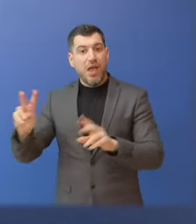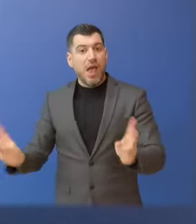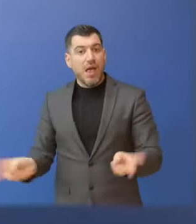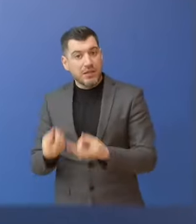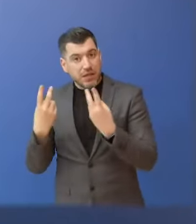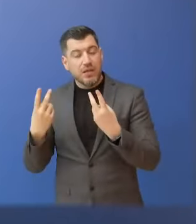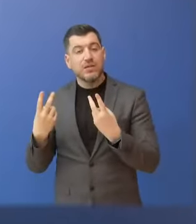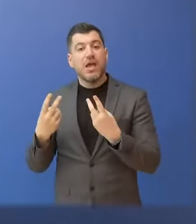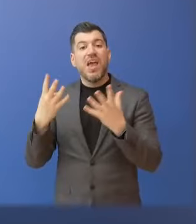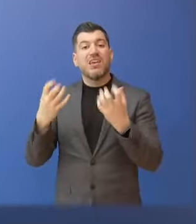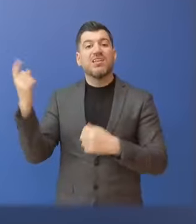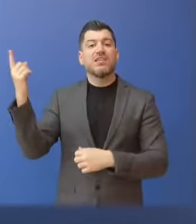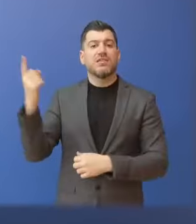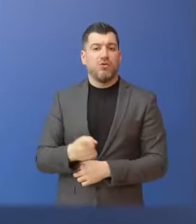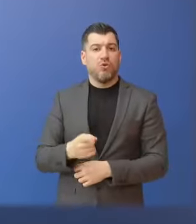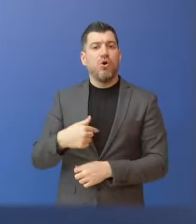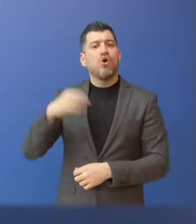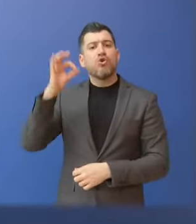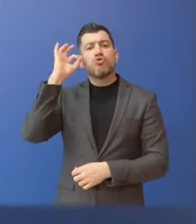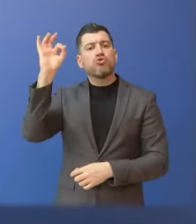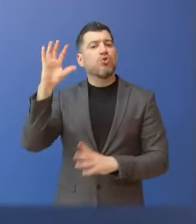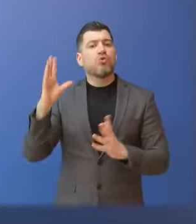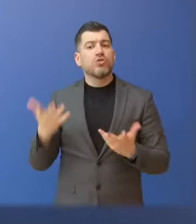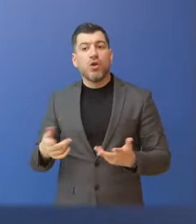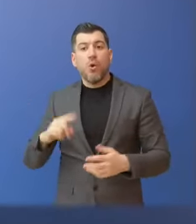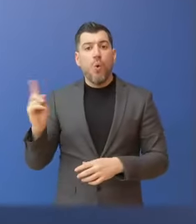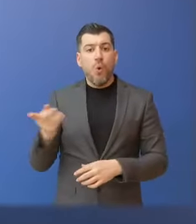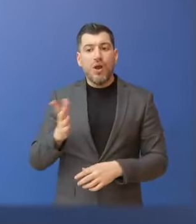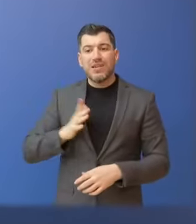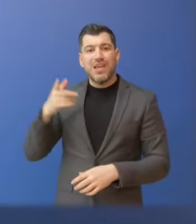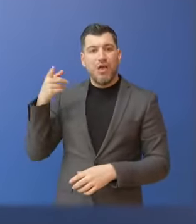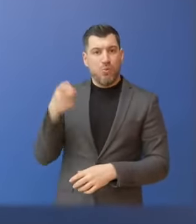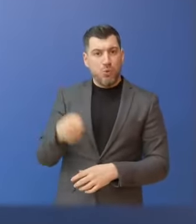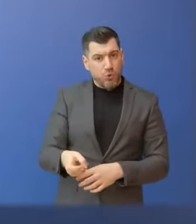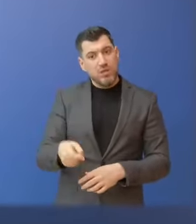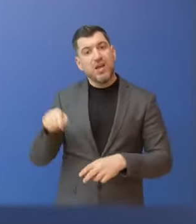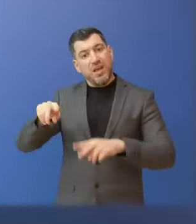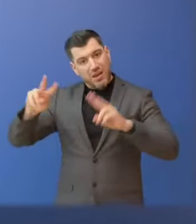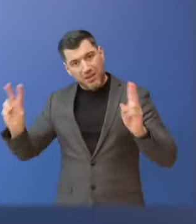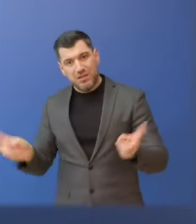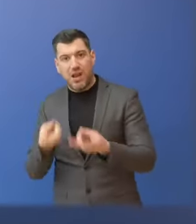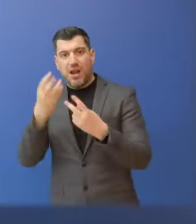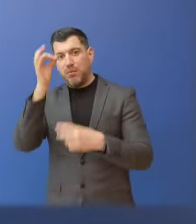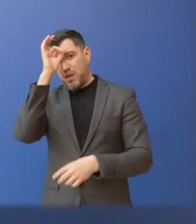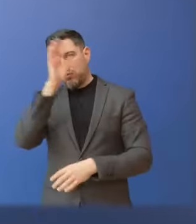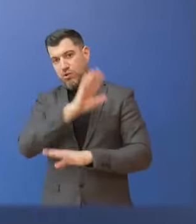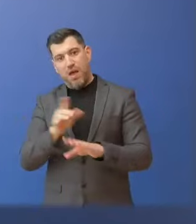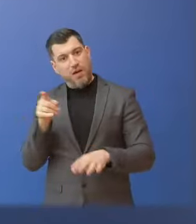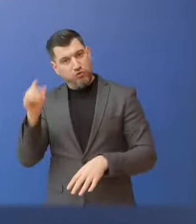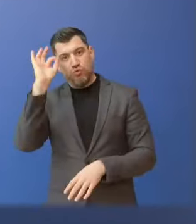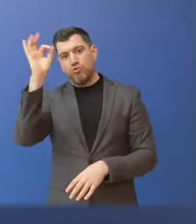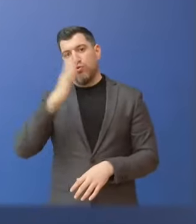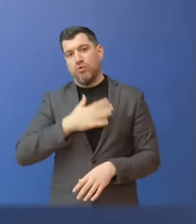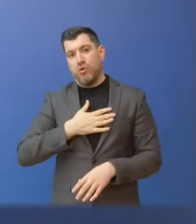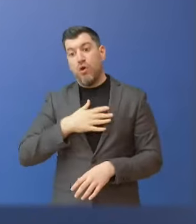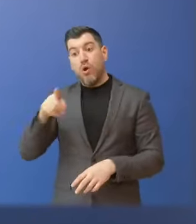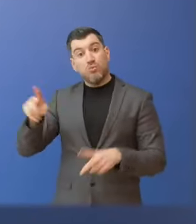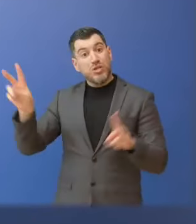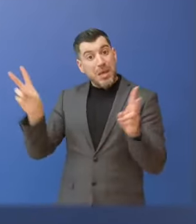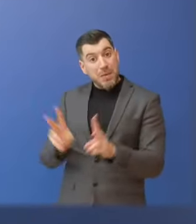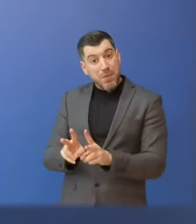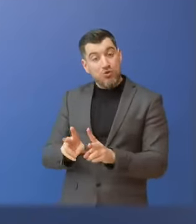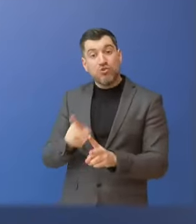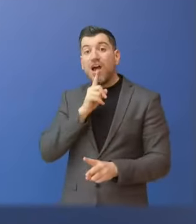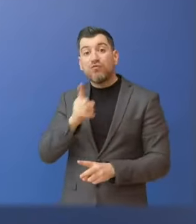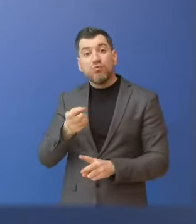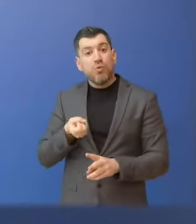ο στόχος να εξιχνιάζω ται όλες προφανώς οι ανθρωποκτονίες και όλες οι παράνομες πράξεις όμως το γεγονός ότι μειώθηκε αυτός ο αριθμός είναι μια